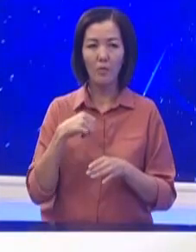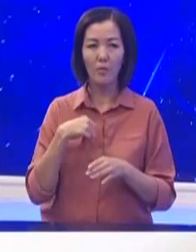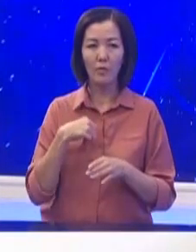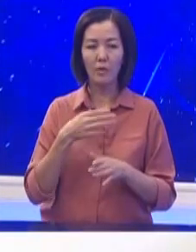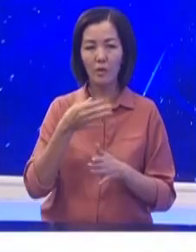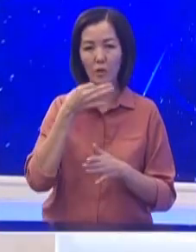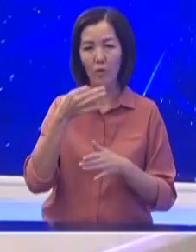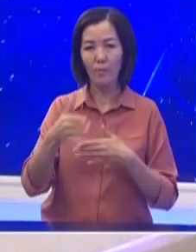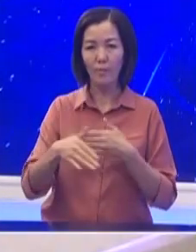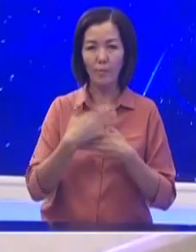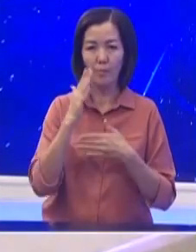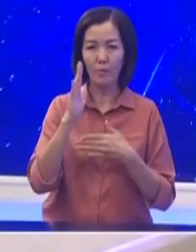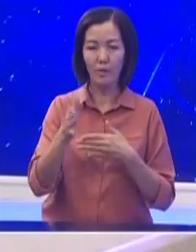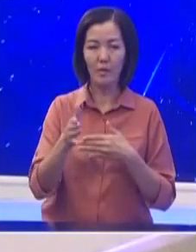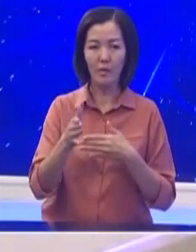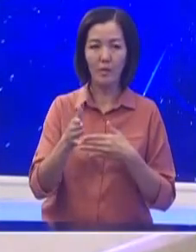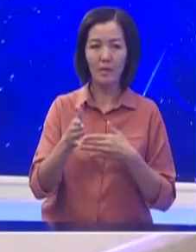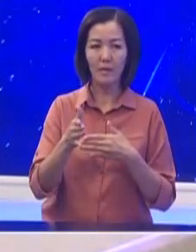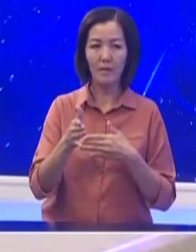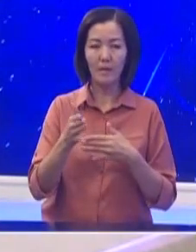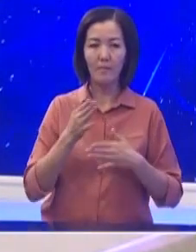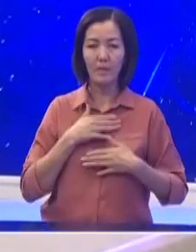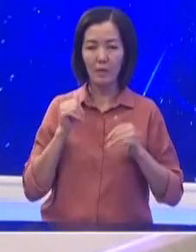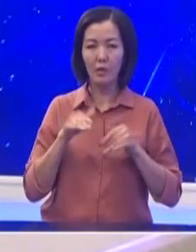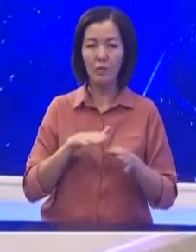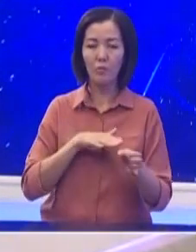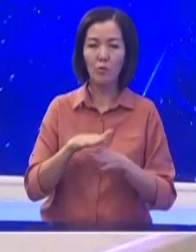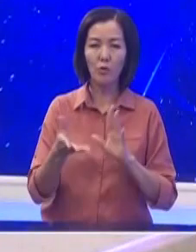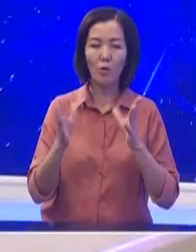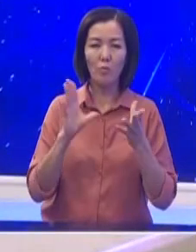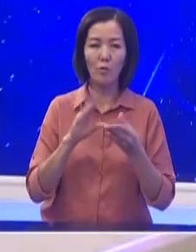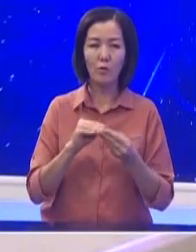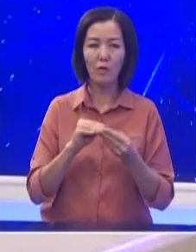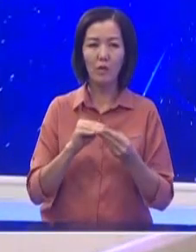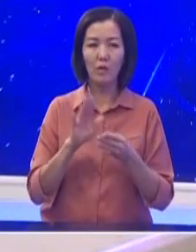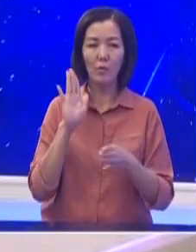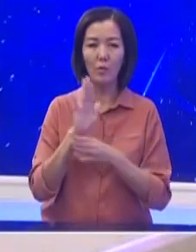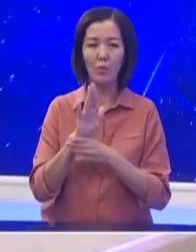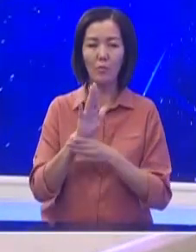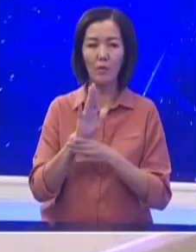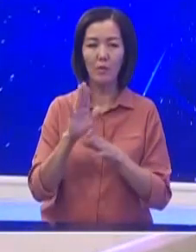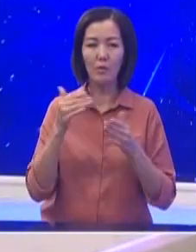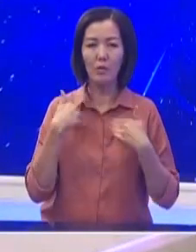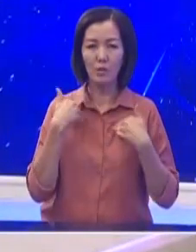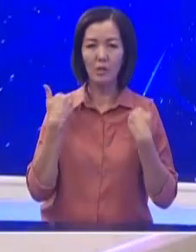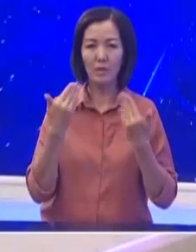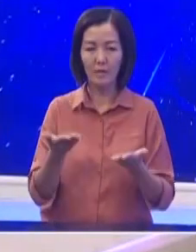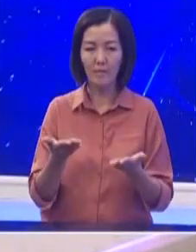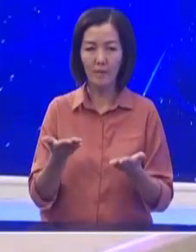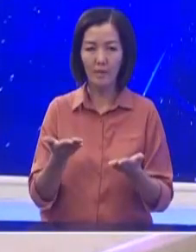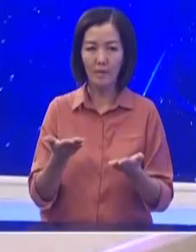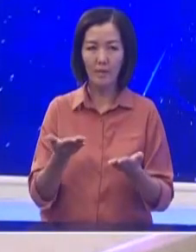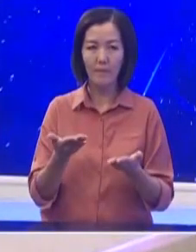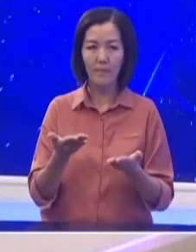жауапкершілікке тарту бойынша, жаңағы біздің шешімімізді орындау бойынша өзі жаңағы өкімін шығарып жатады, немесе бюроны шығарып, өзінің